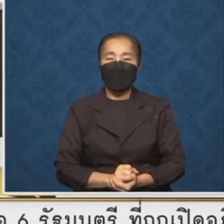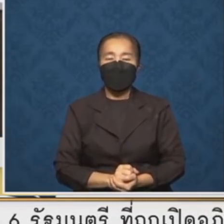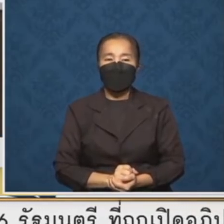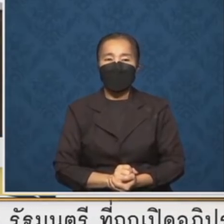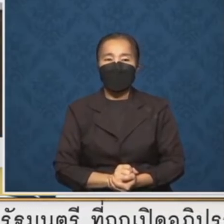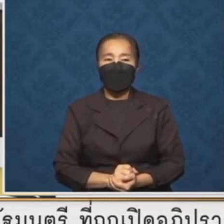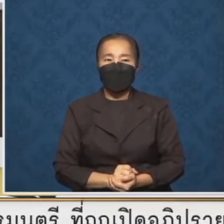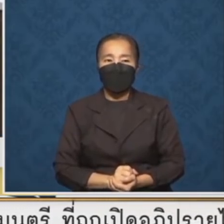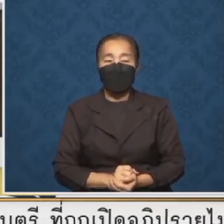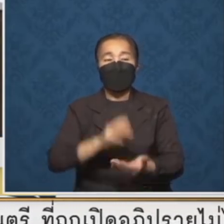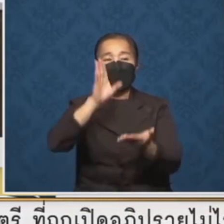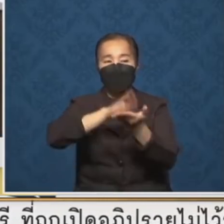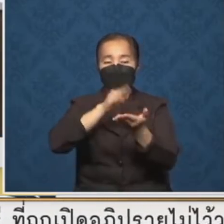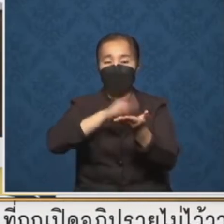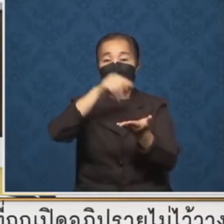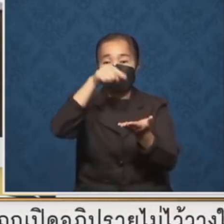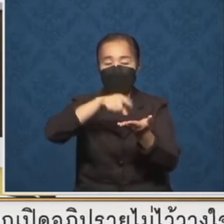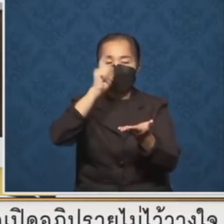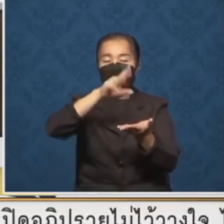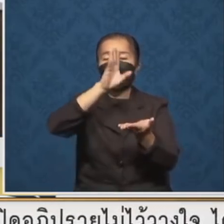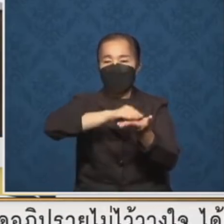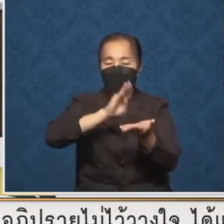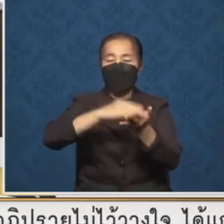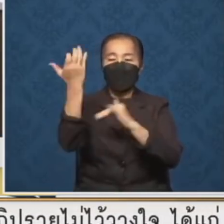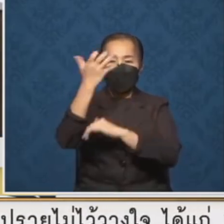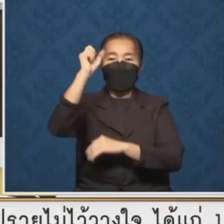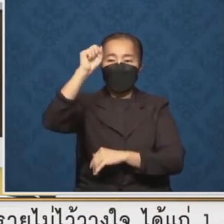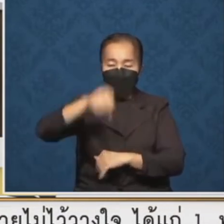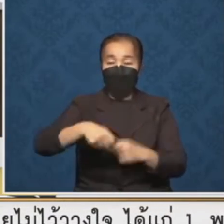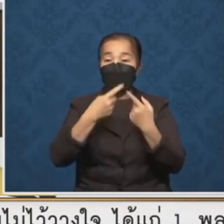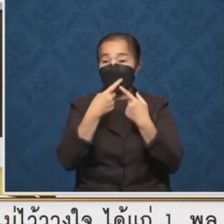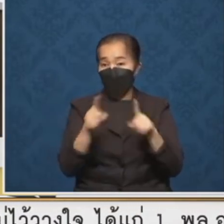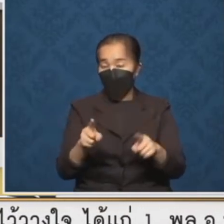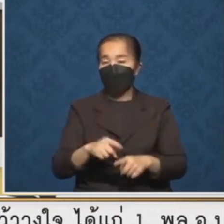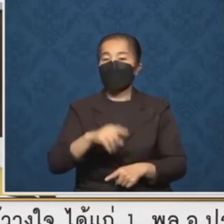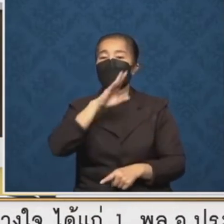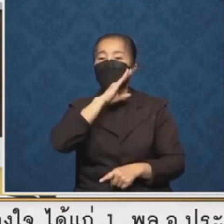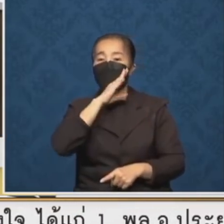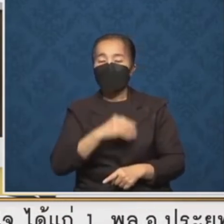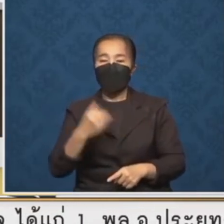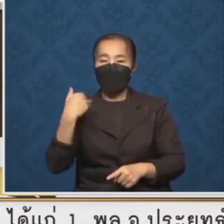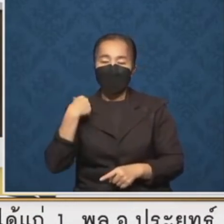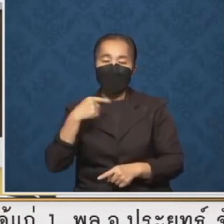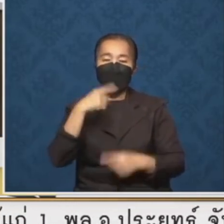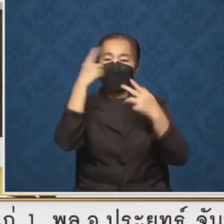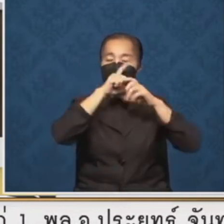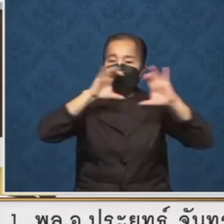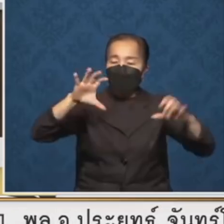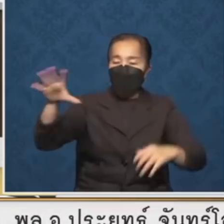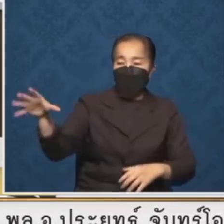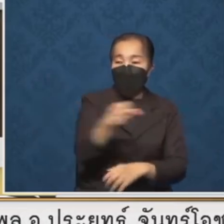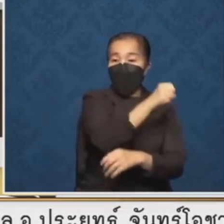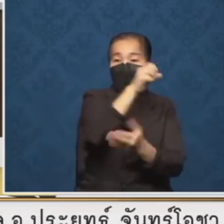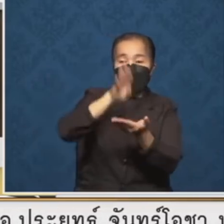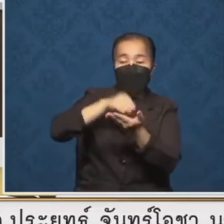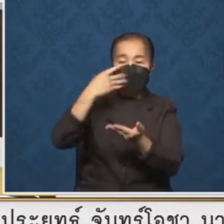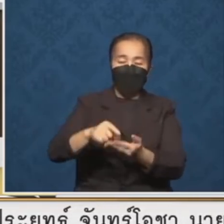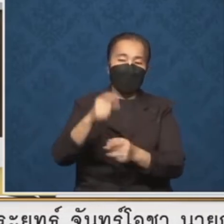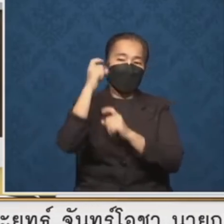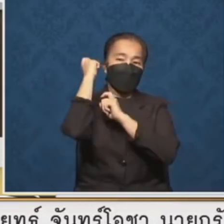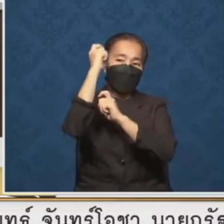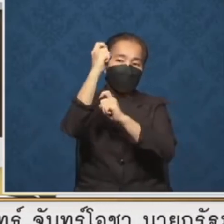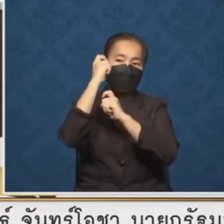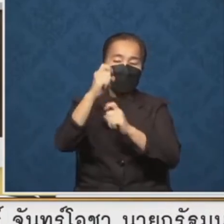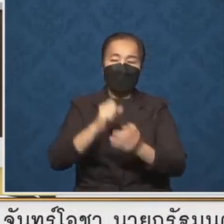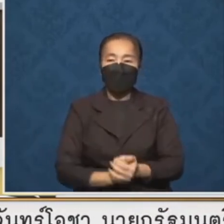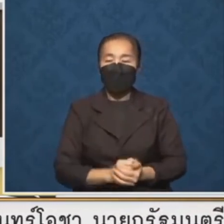ถึงแม้ข้อมูลเหล่านี้จะเป็นแค่ข้อมูลคอมพิวเตอร์ครับแต่ถ้าถูกนำไปใช้ผิดวิธีมันเป็นสิ่งที่น่ากลัวมากครับเพรา